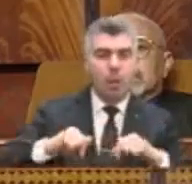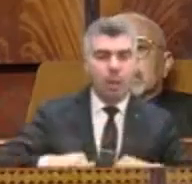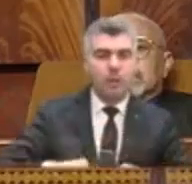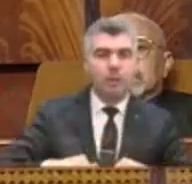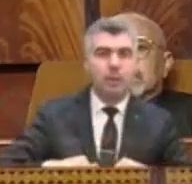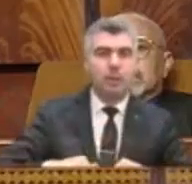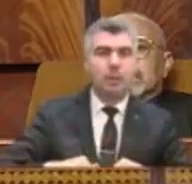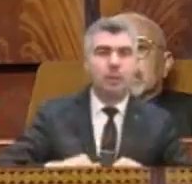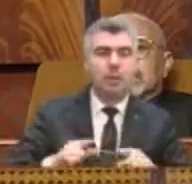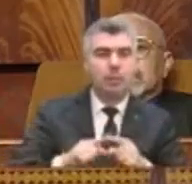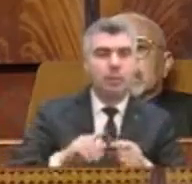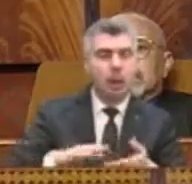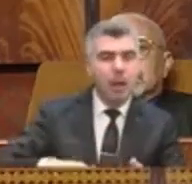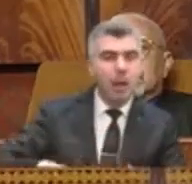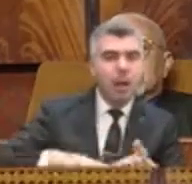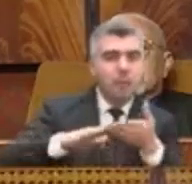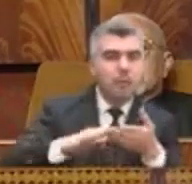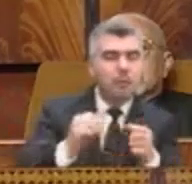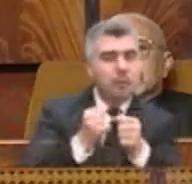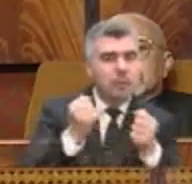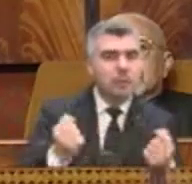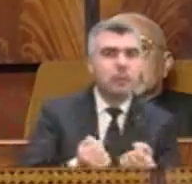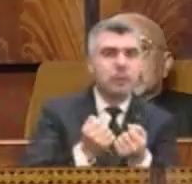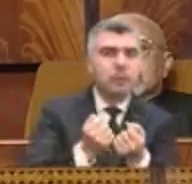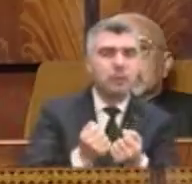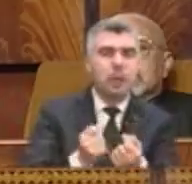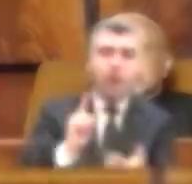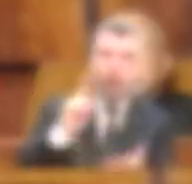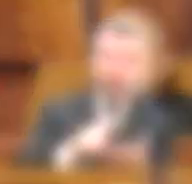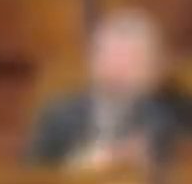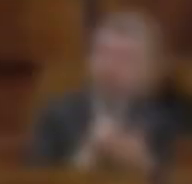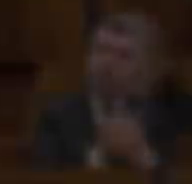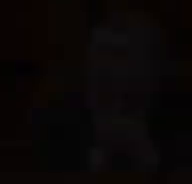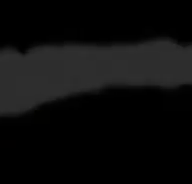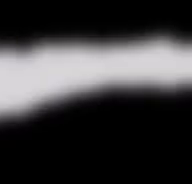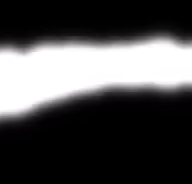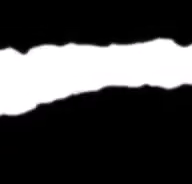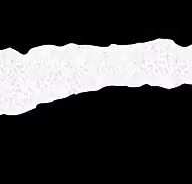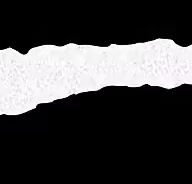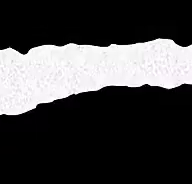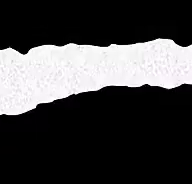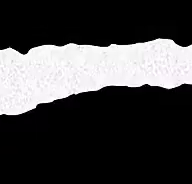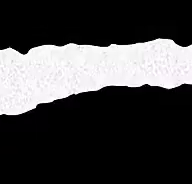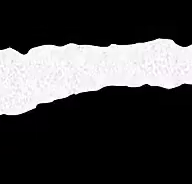اجل النهوض بهذا القطاع هذا خص المحاسبه شكرا